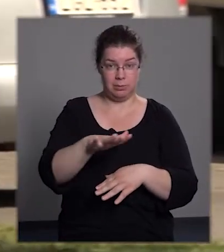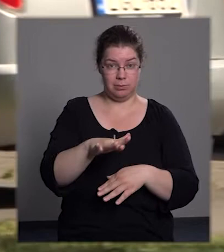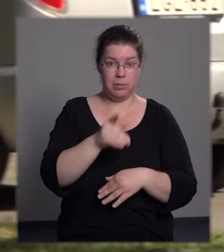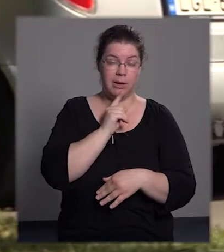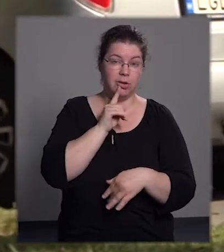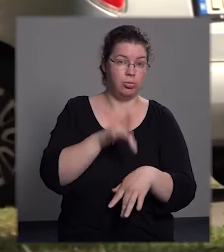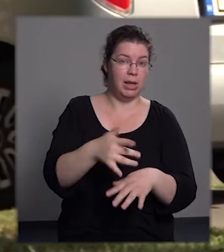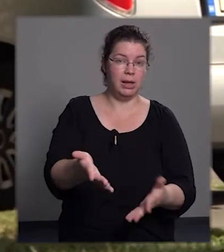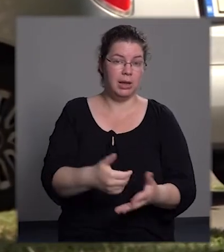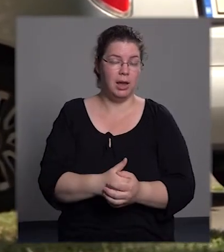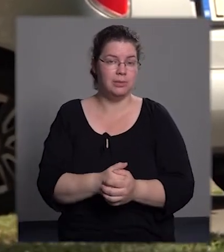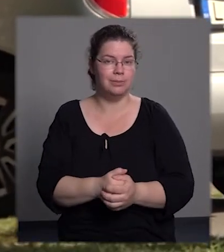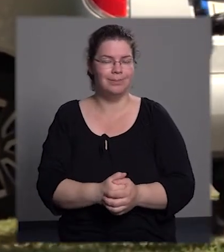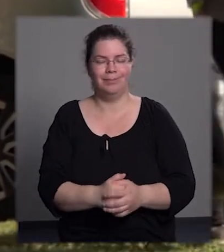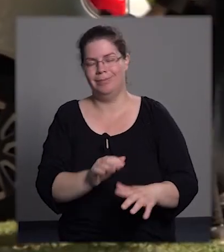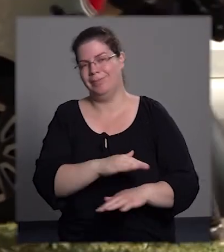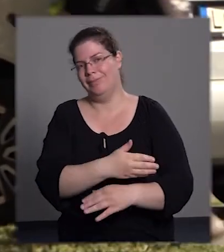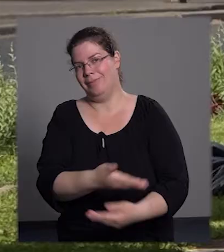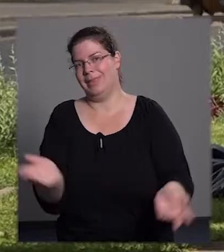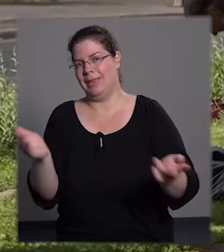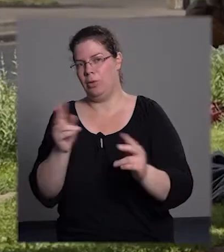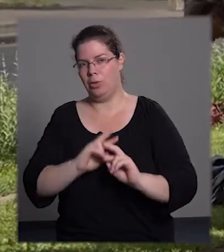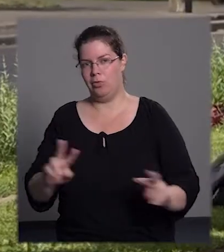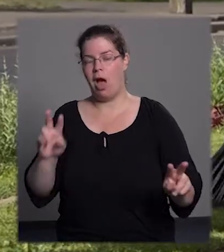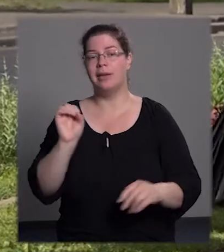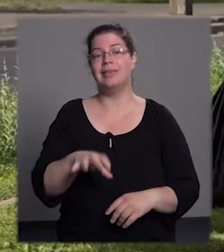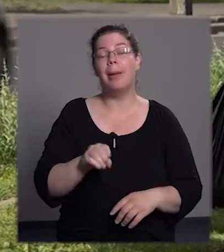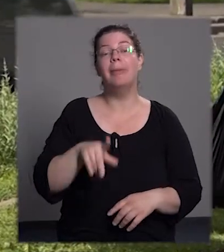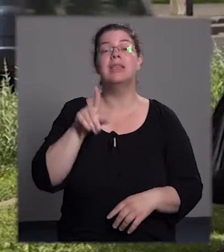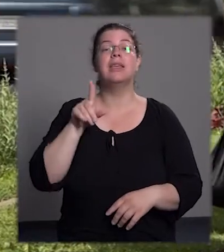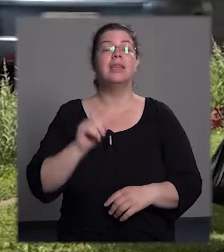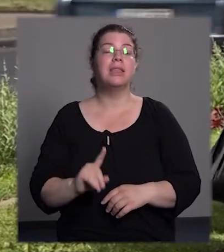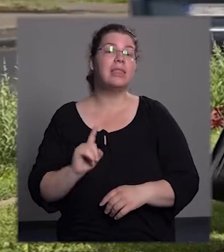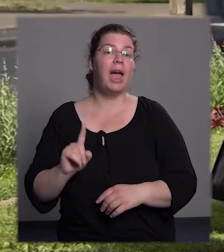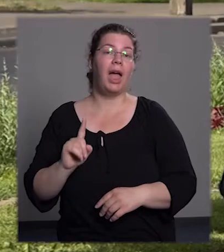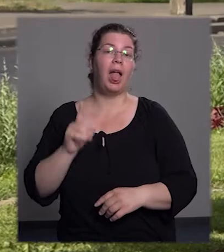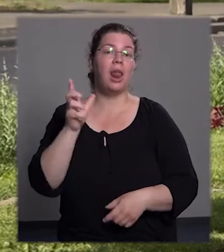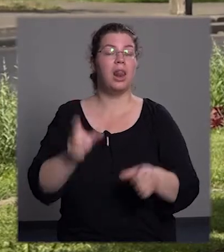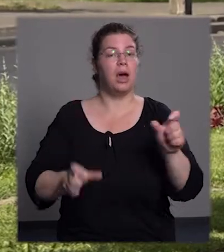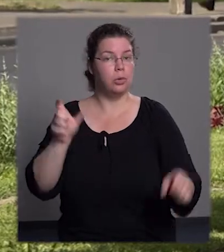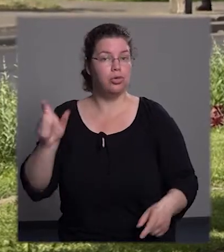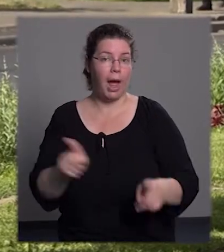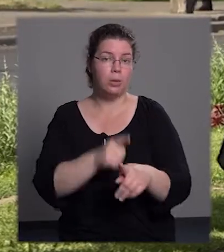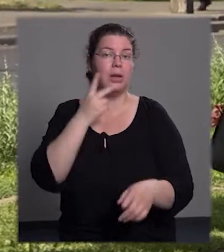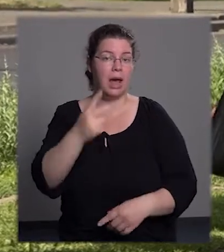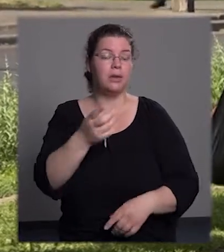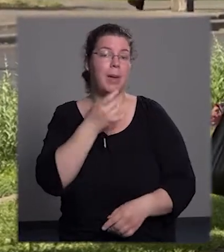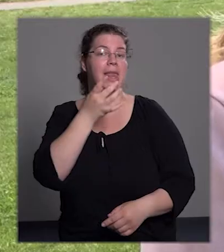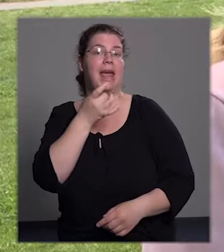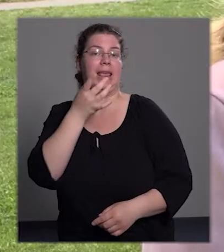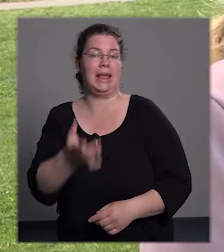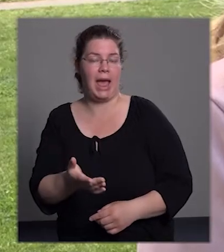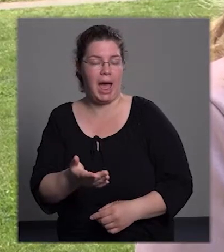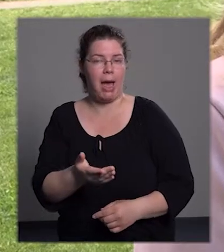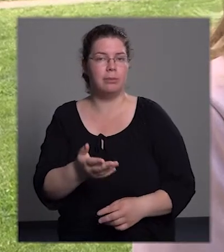érintettek? Mindenhol van szemét, viszont a lakosság úgy látom